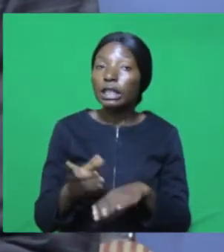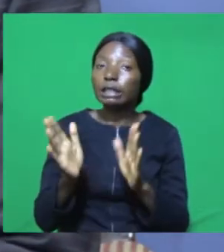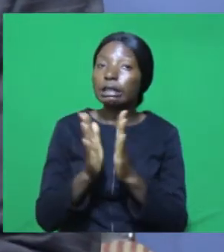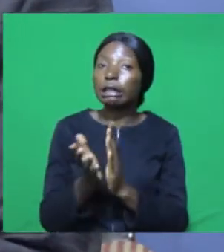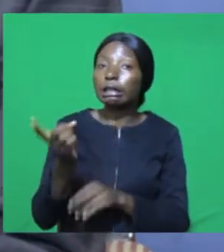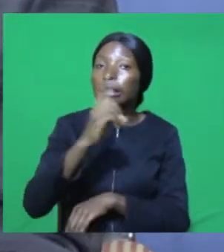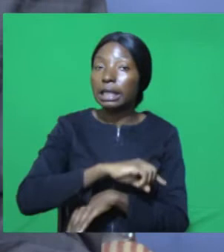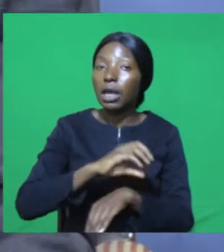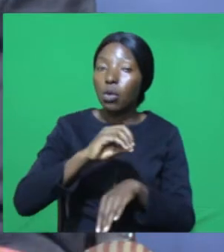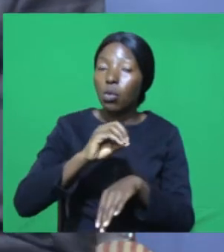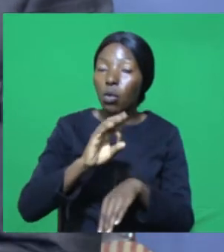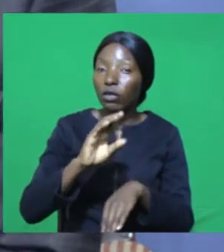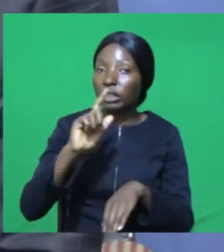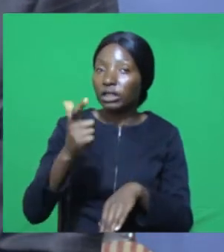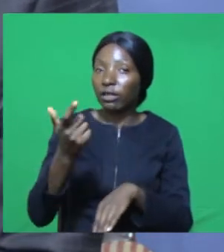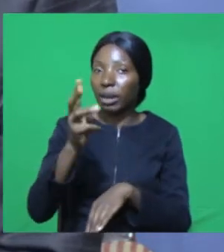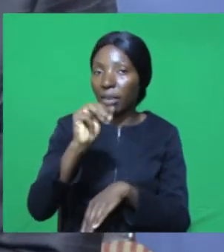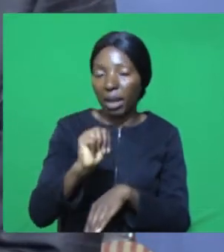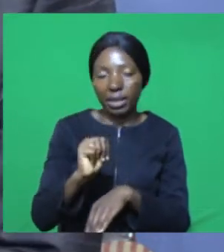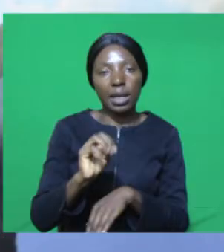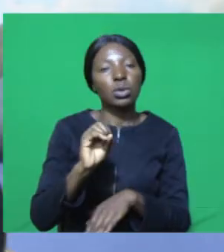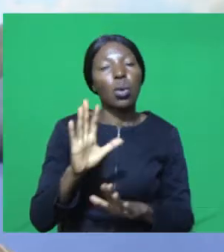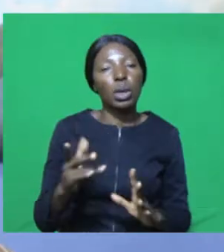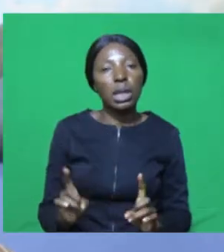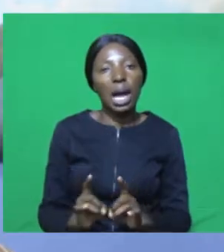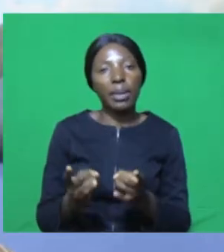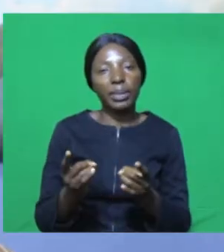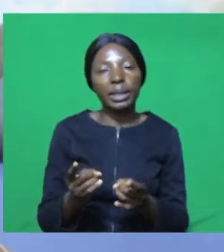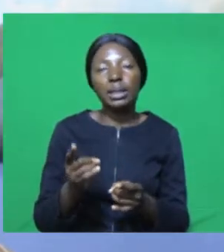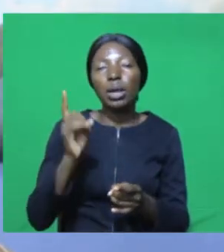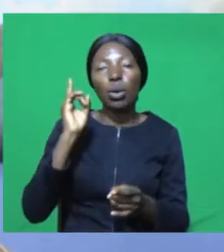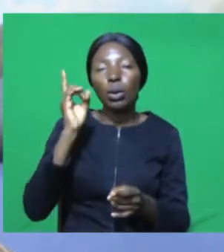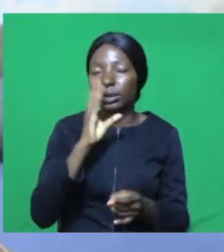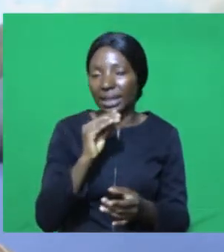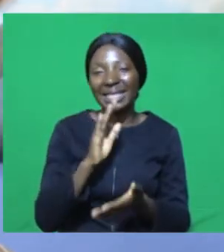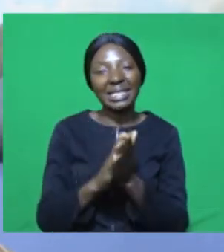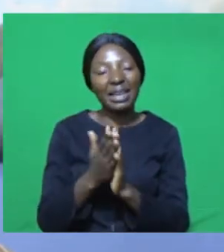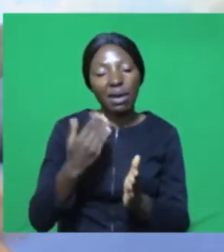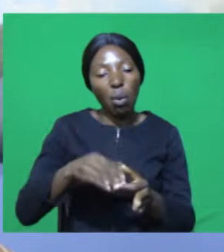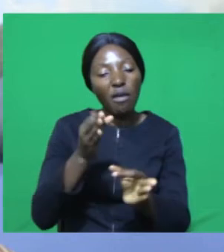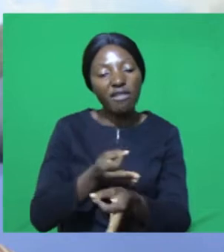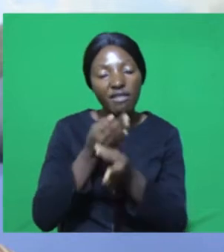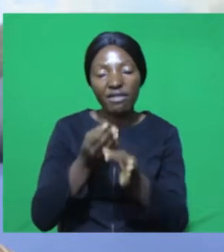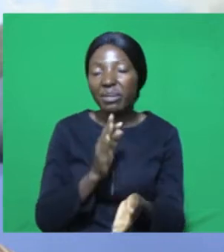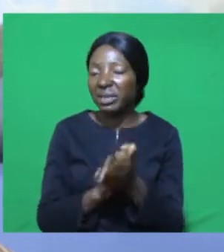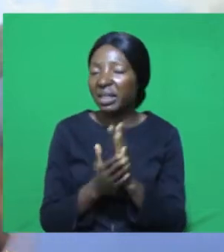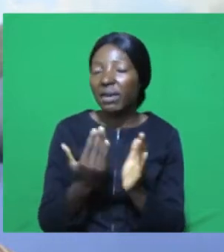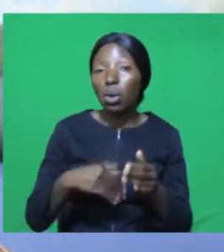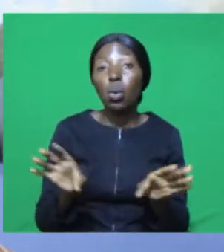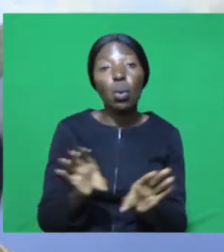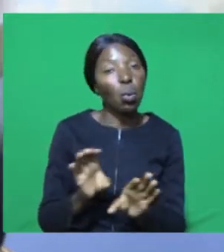Atonement. Saka zvaiitika pazuva rimwe raiti hakuna munhu anoenda kumunda kwake, hakuna munhu anoenda kubasa rake.